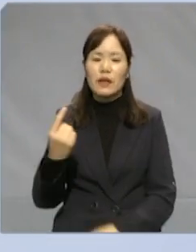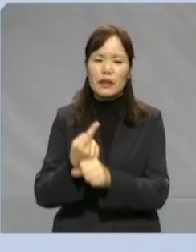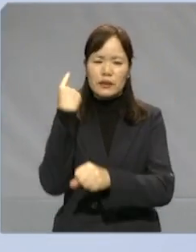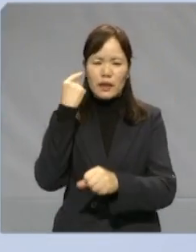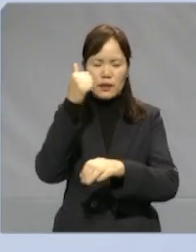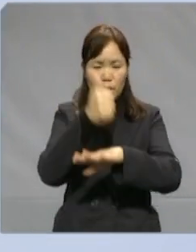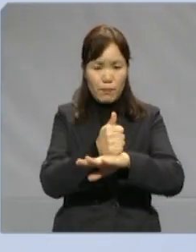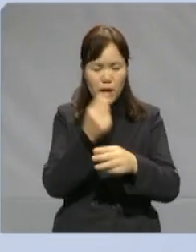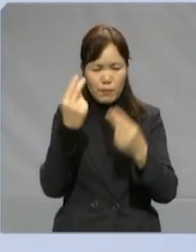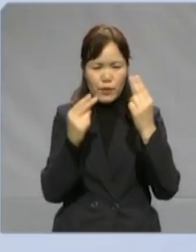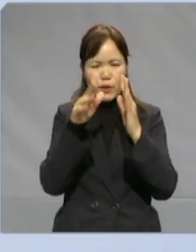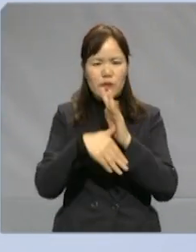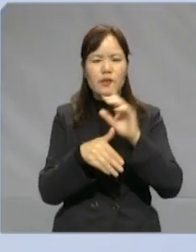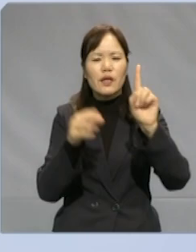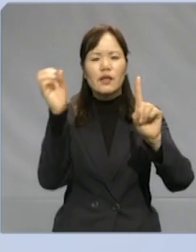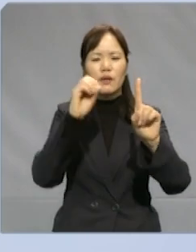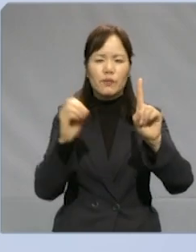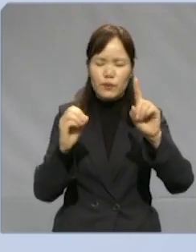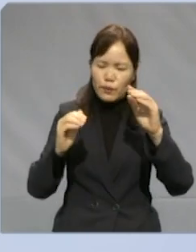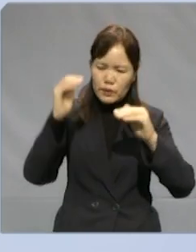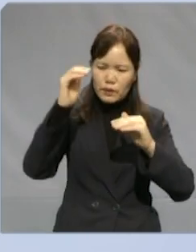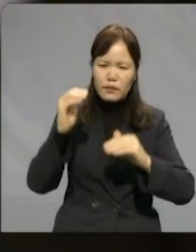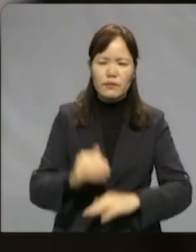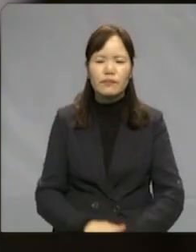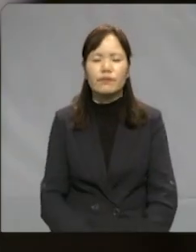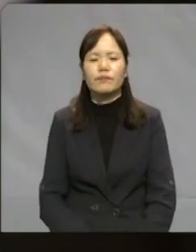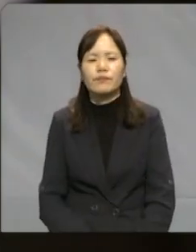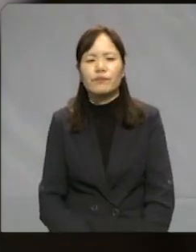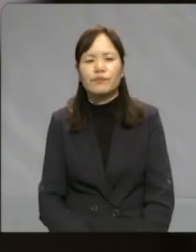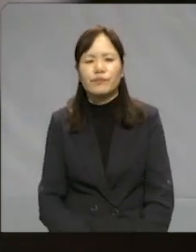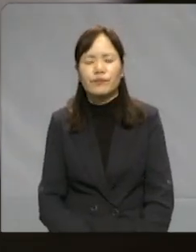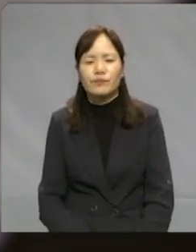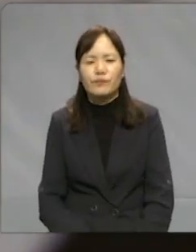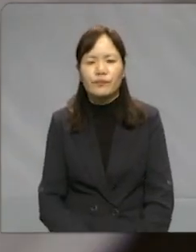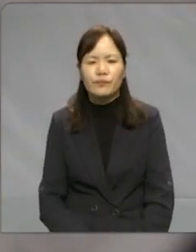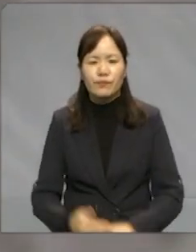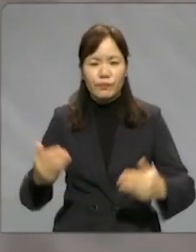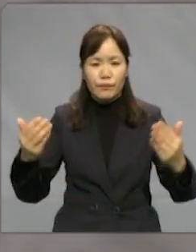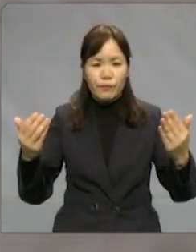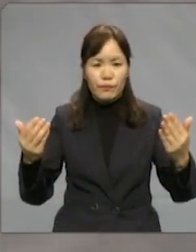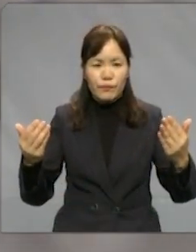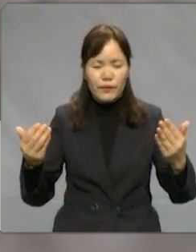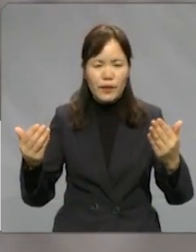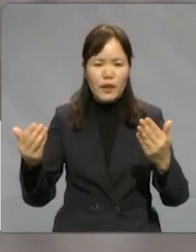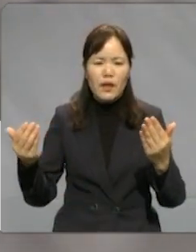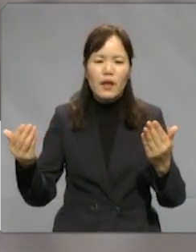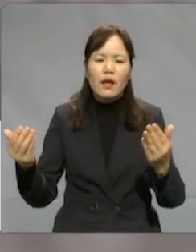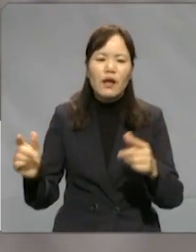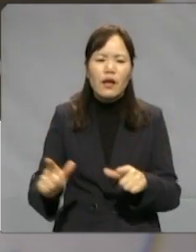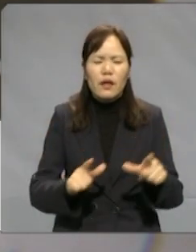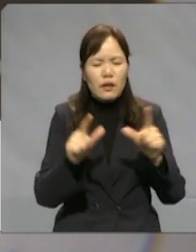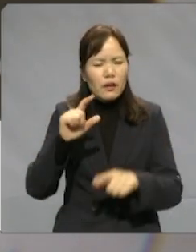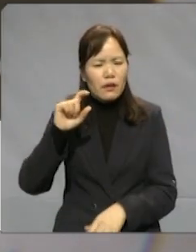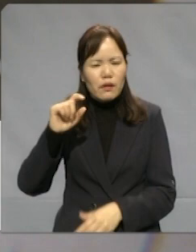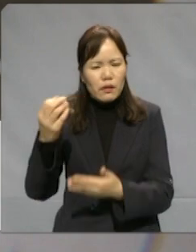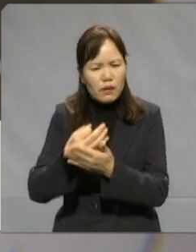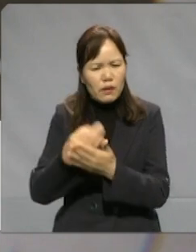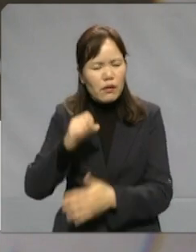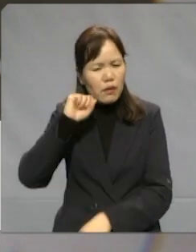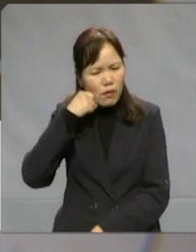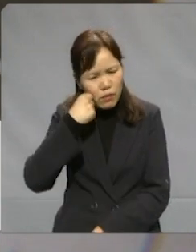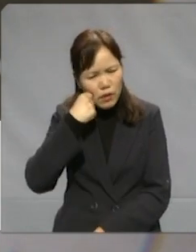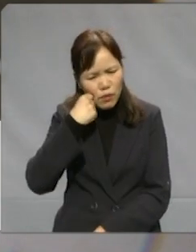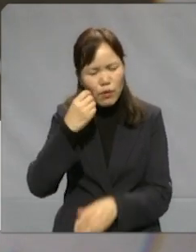말과 비교하면 1% 포인트 가까이 올랐습니다 지갑 형편이 어려워진 서민들은 제때 돈을 갚지